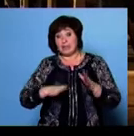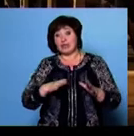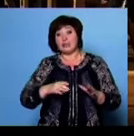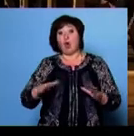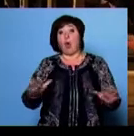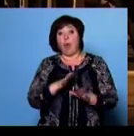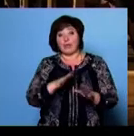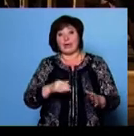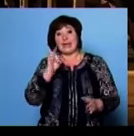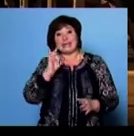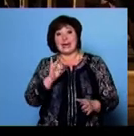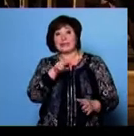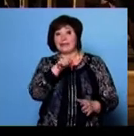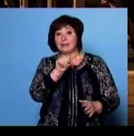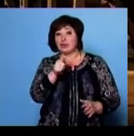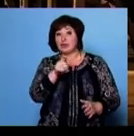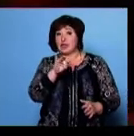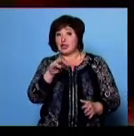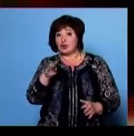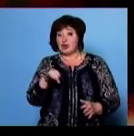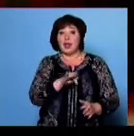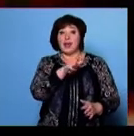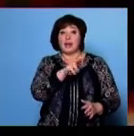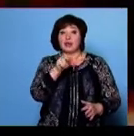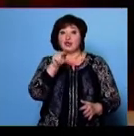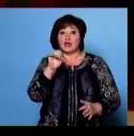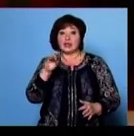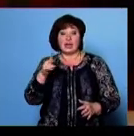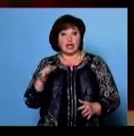– итальянцы Кьяра Таиджи и Марко Чингари.